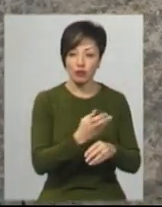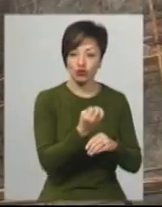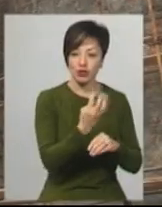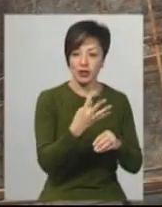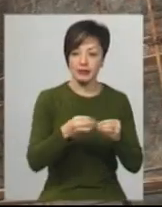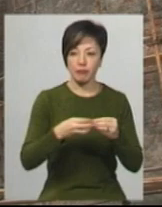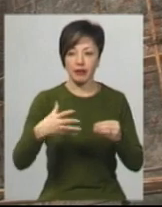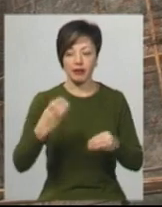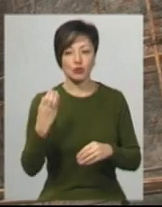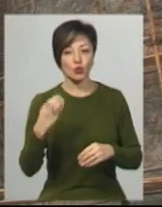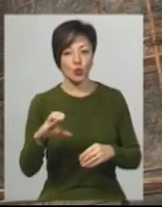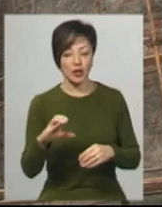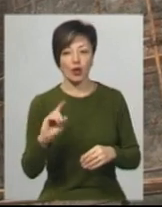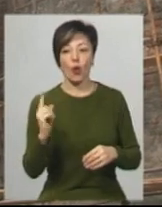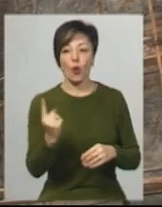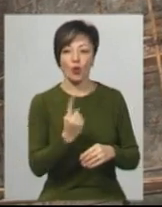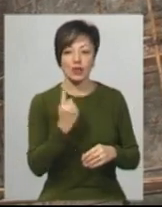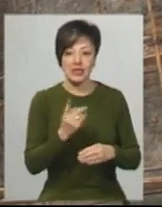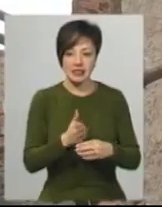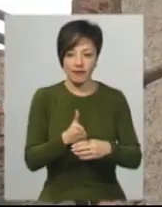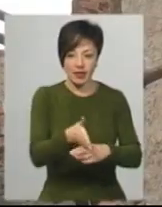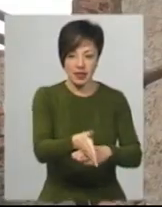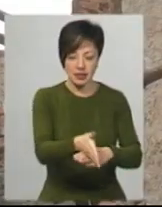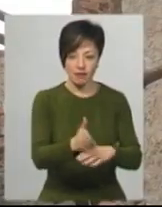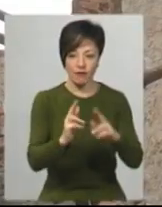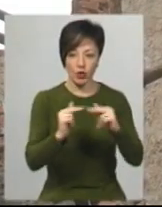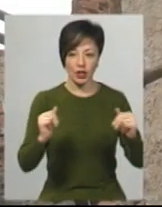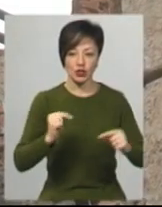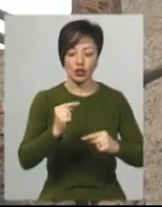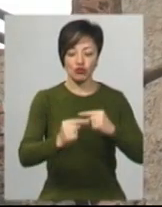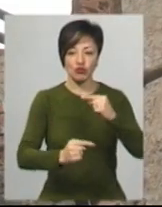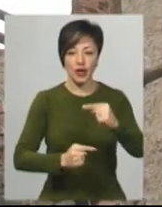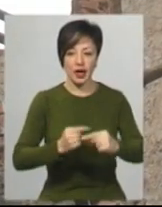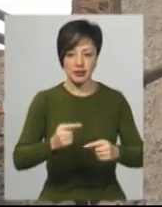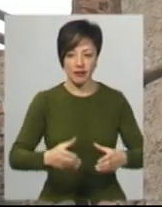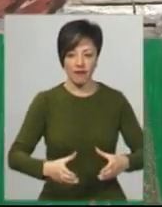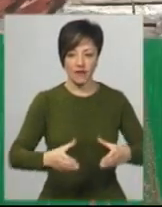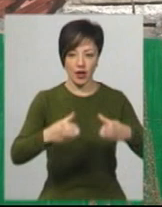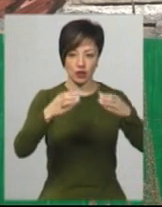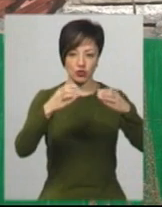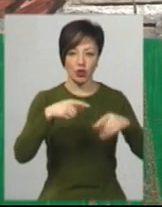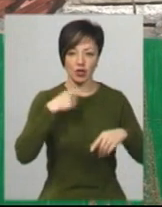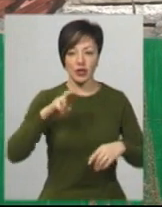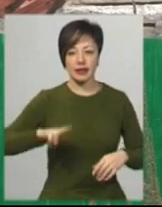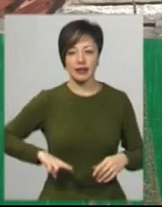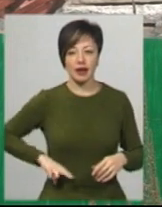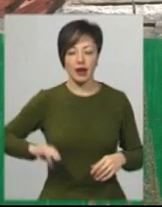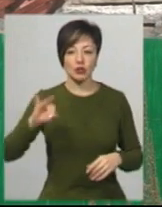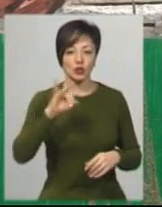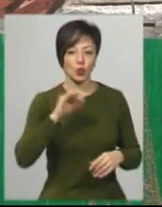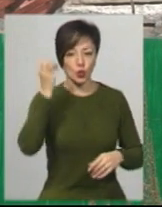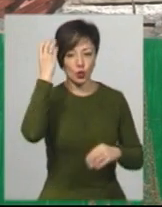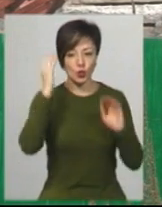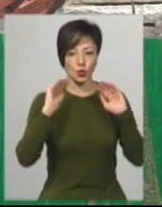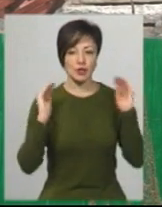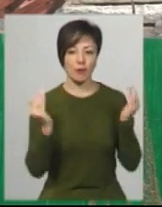і 15 століттям один із в'їздів фортецю вів саме через круглу вежу, каже директор Державного історико-культурного заповідника Межибіж